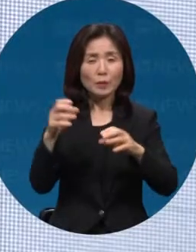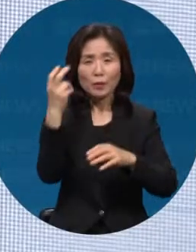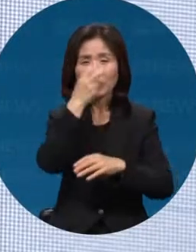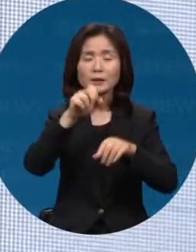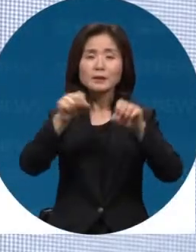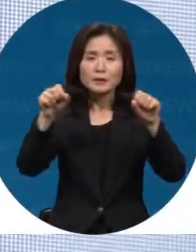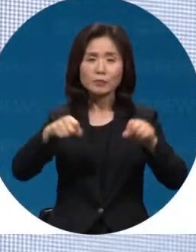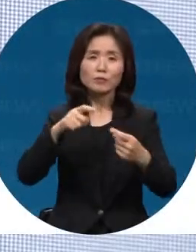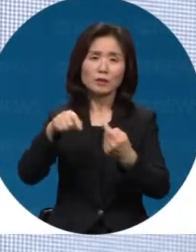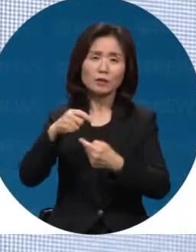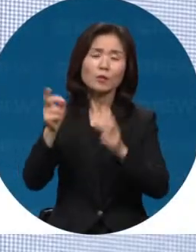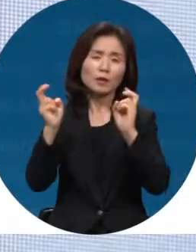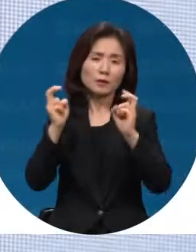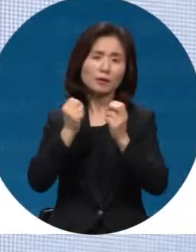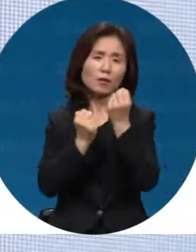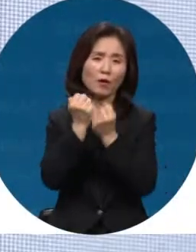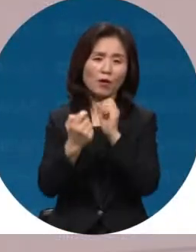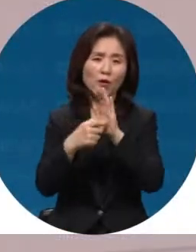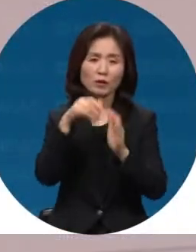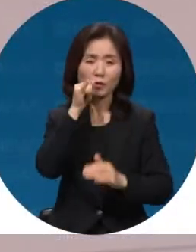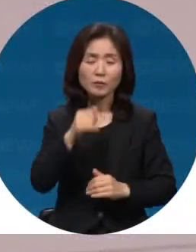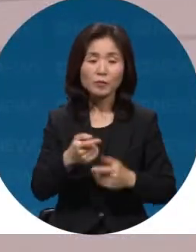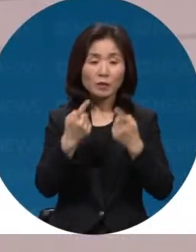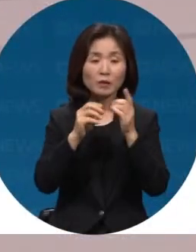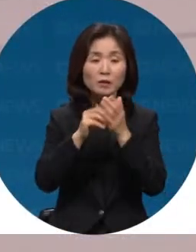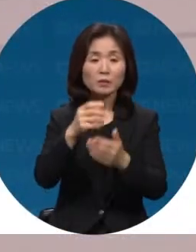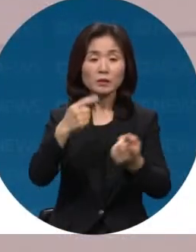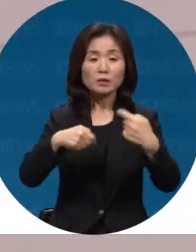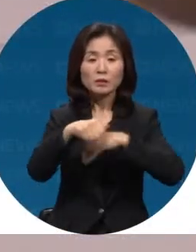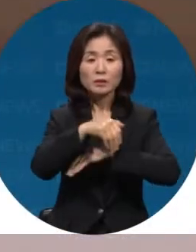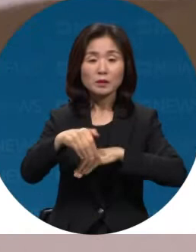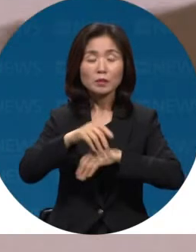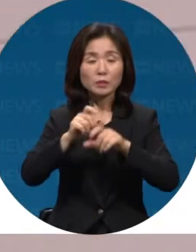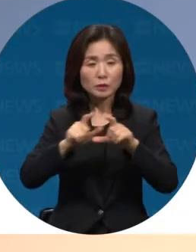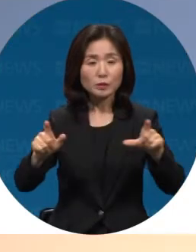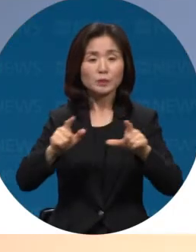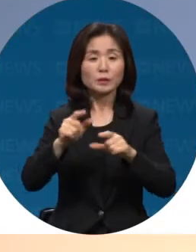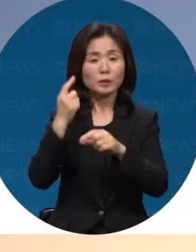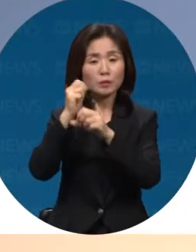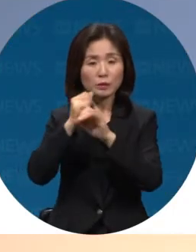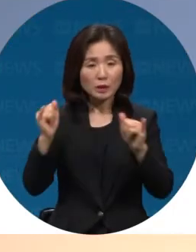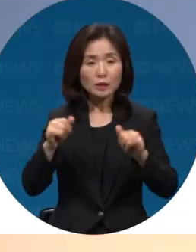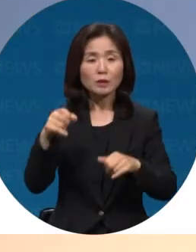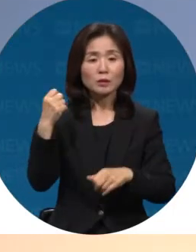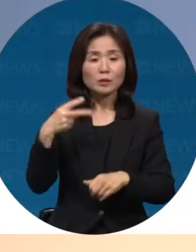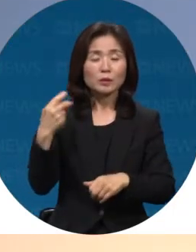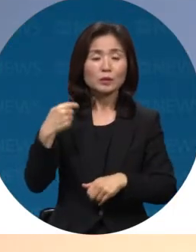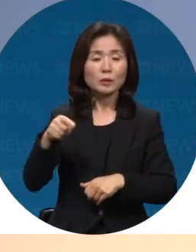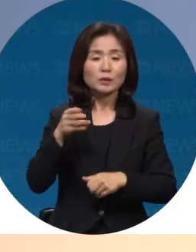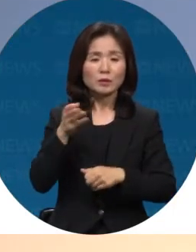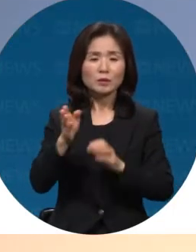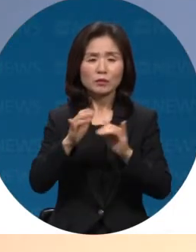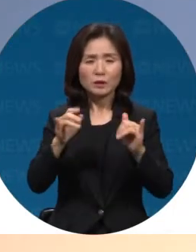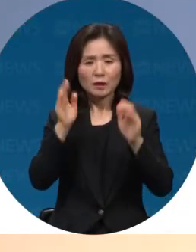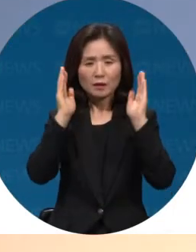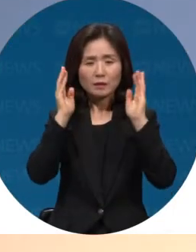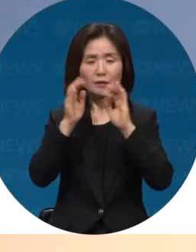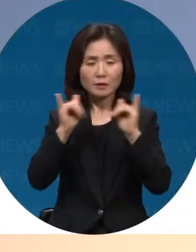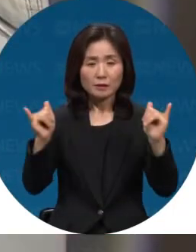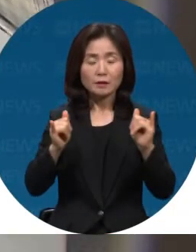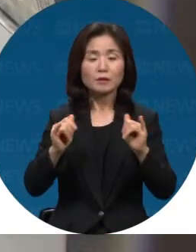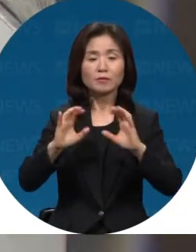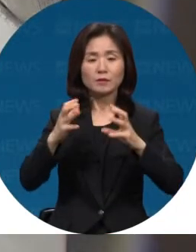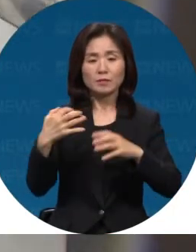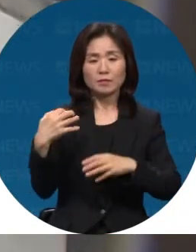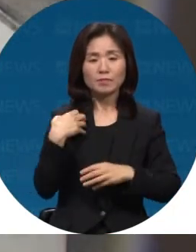대입 정책 읍 연구로 보통 그 연구자들이 나 교육을 전문적으로 하시는 학자 분들이나 국책 연구 키가 아니라